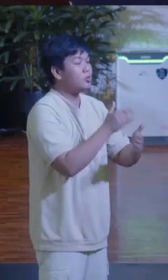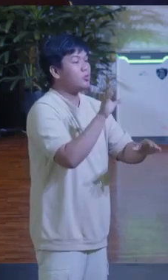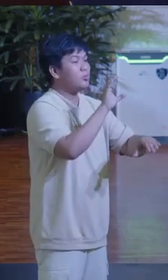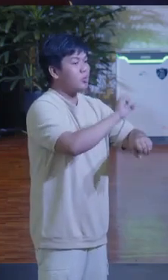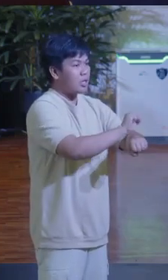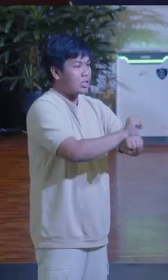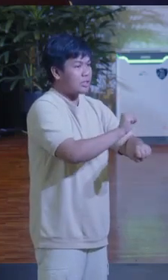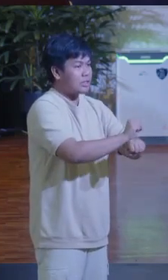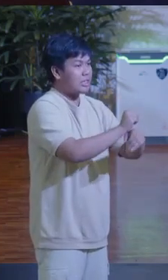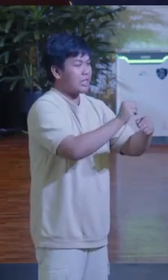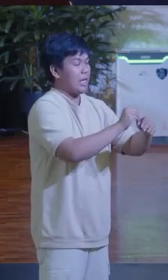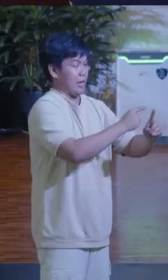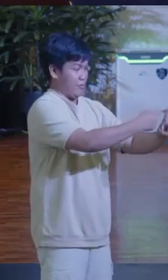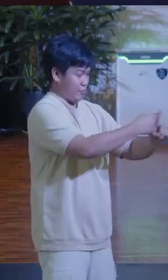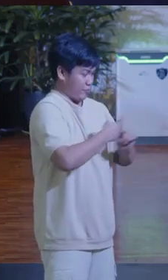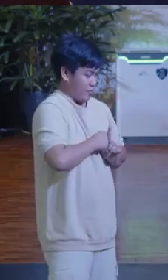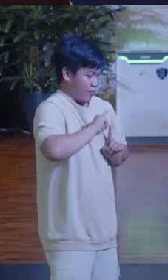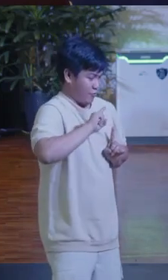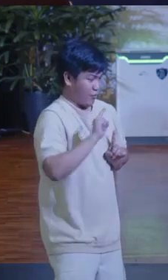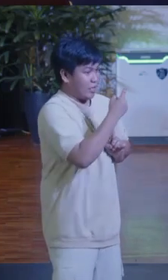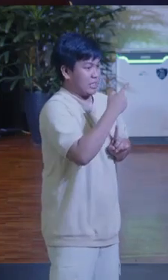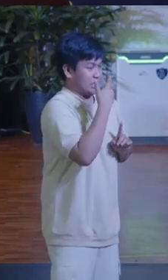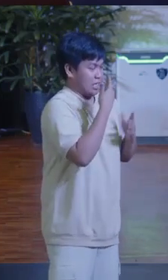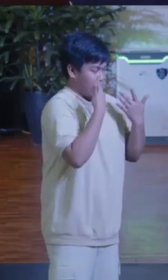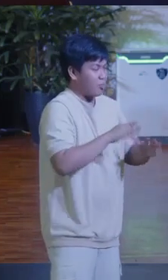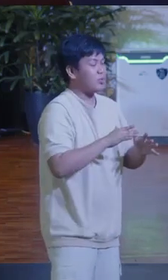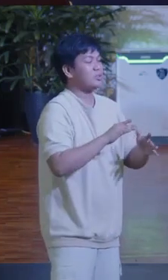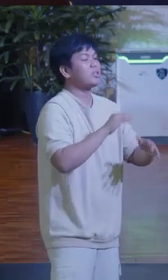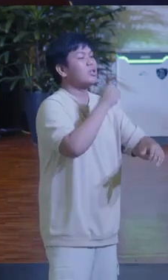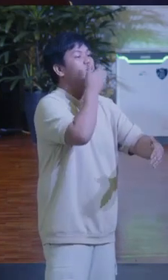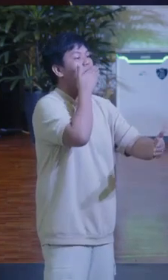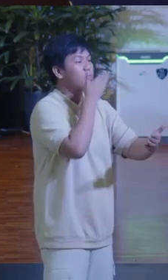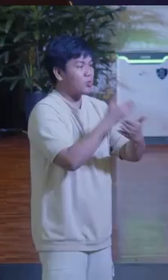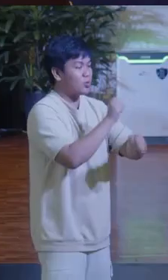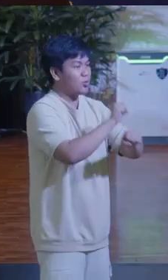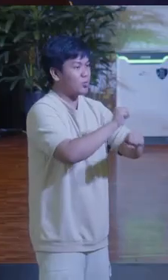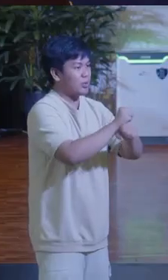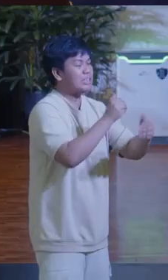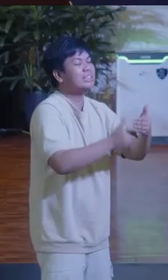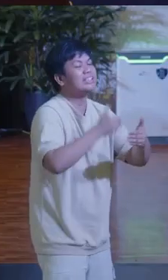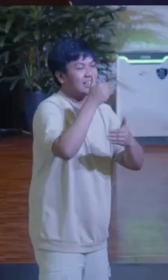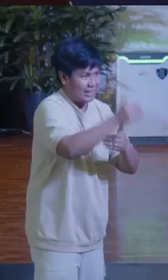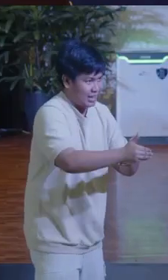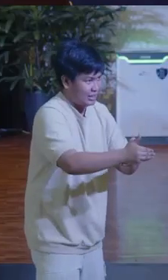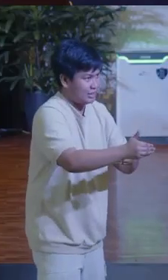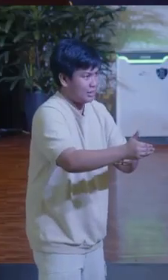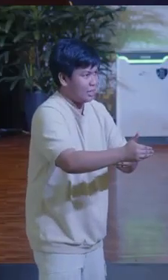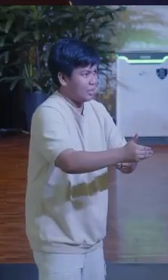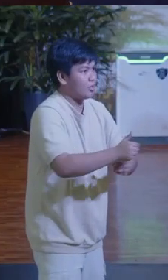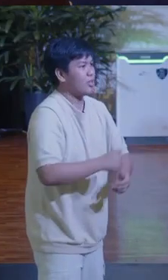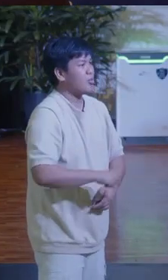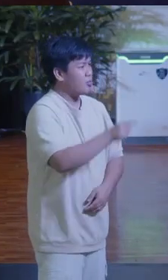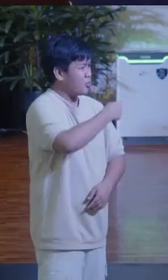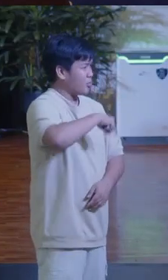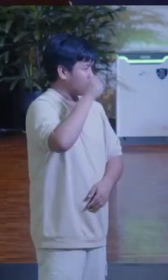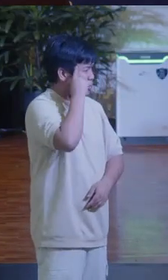pagkatapos masave. Hindi para masave, kundi dahil tayo'y saved na.